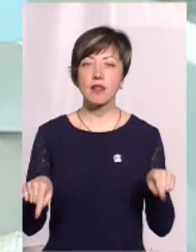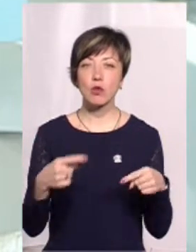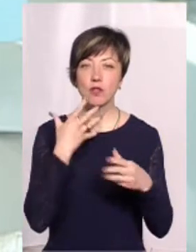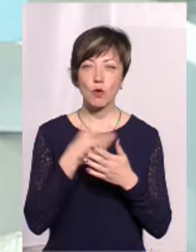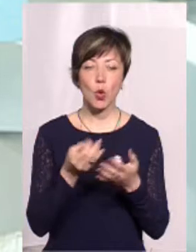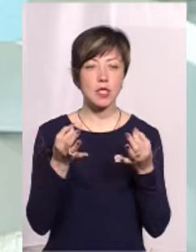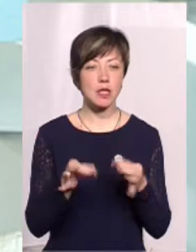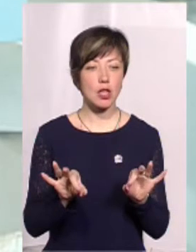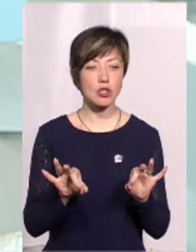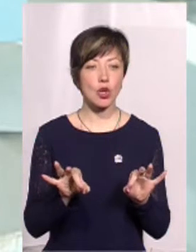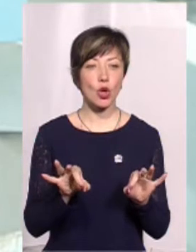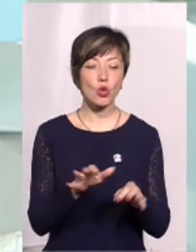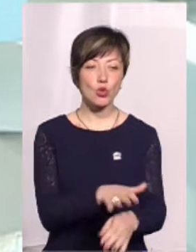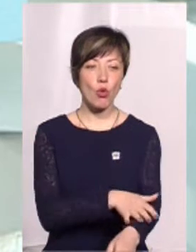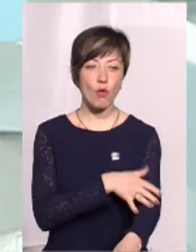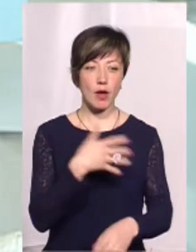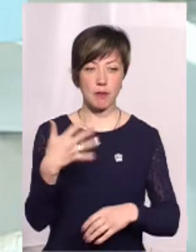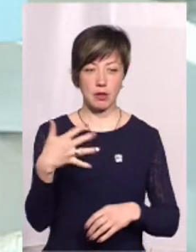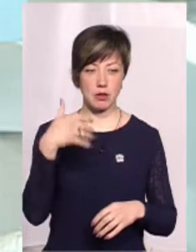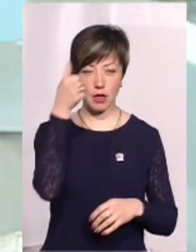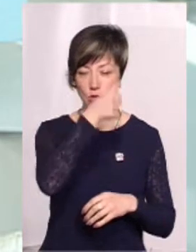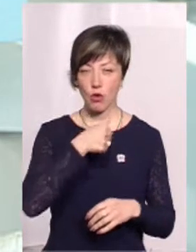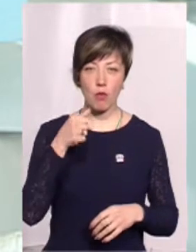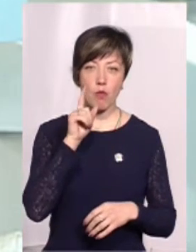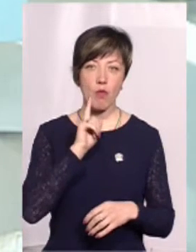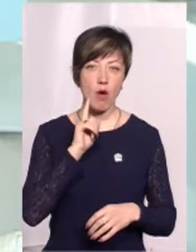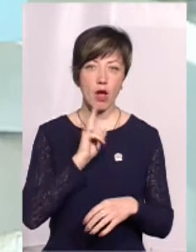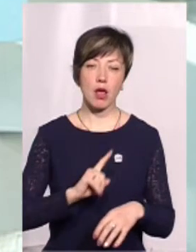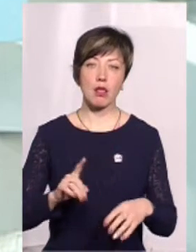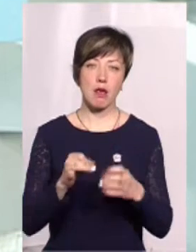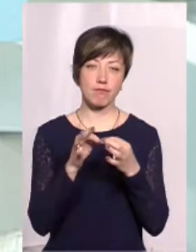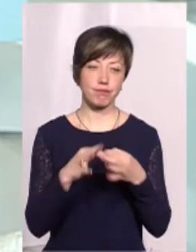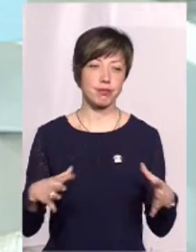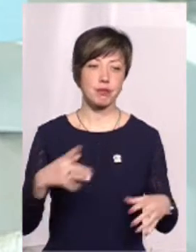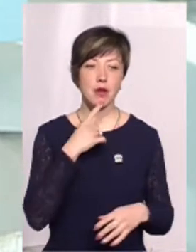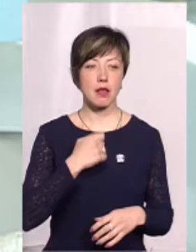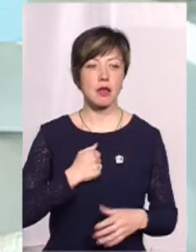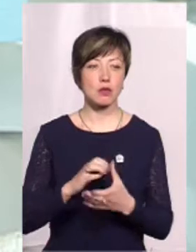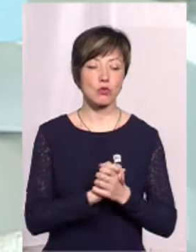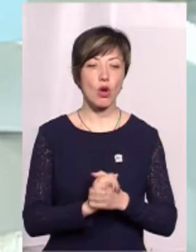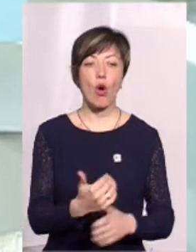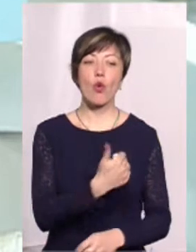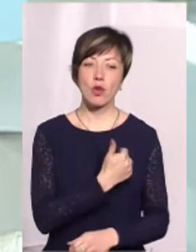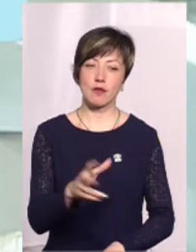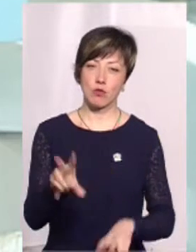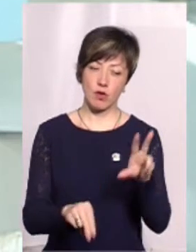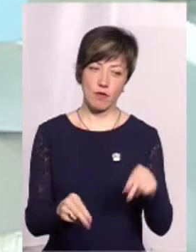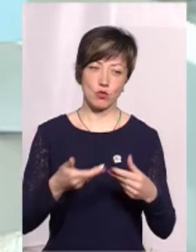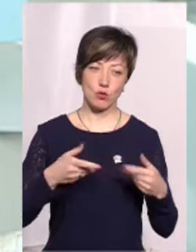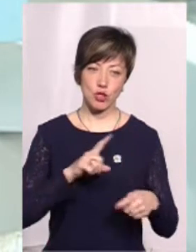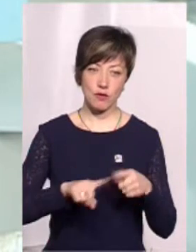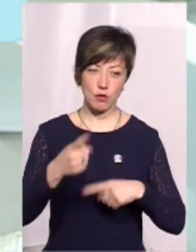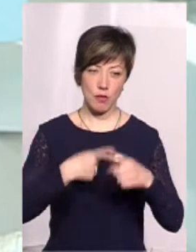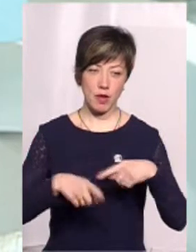свою незалежність довгих 50 років, поки не рухнув Радянський Союз. Я хотів би сподіватися, що ми